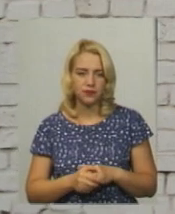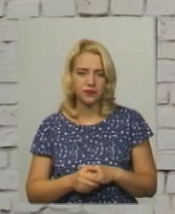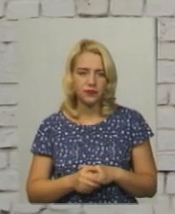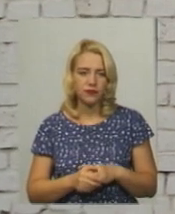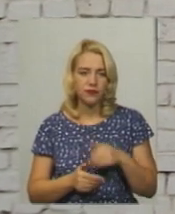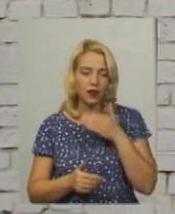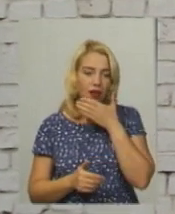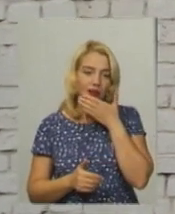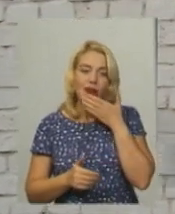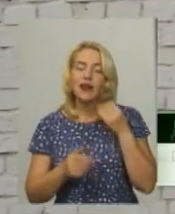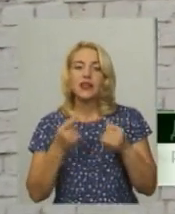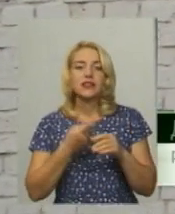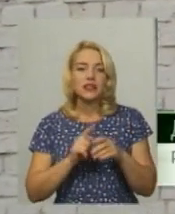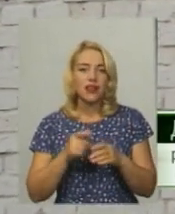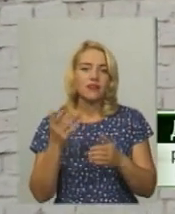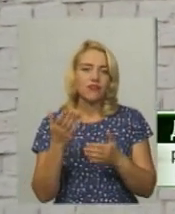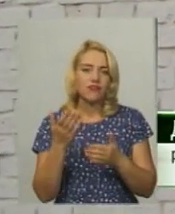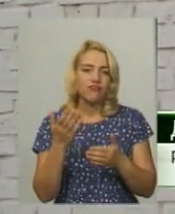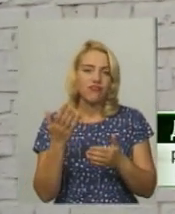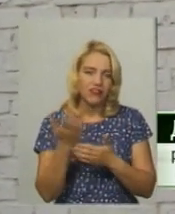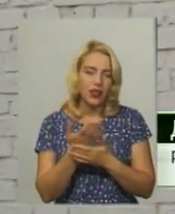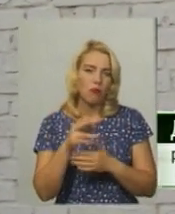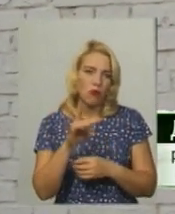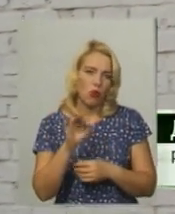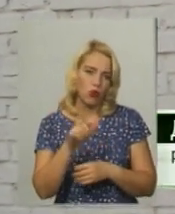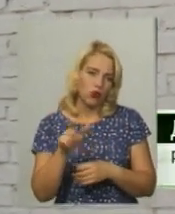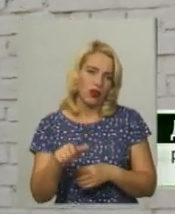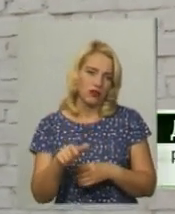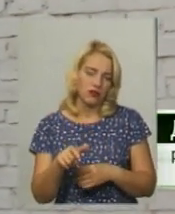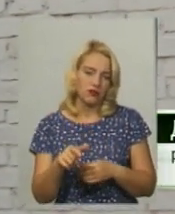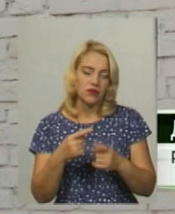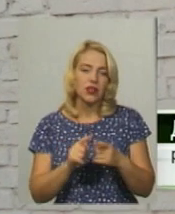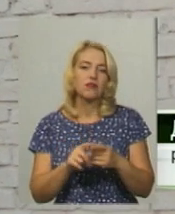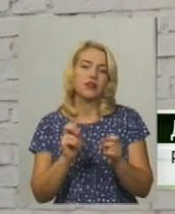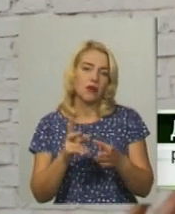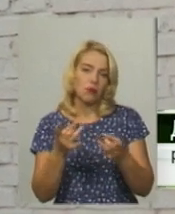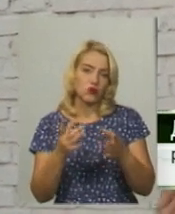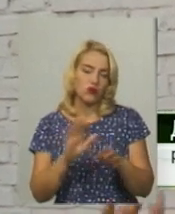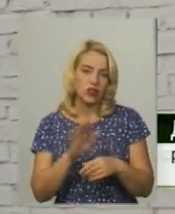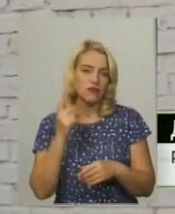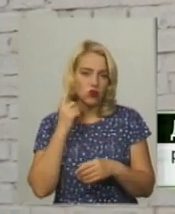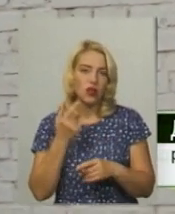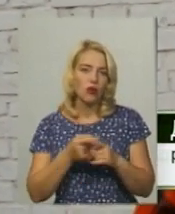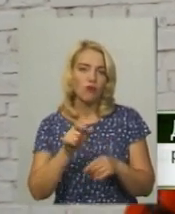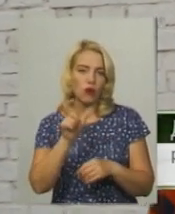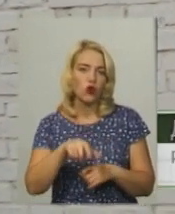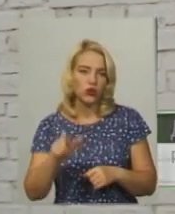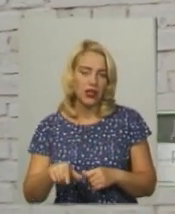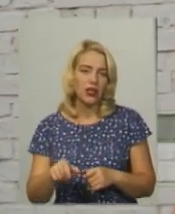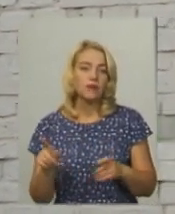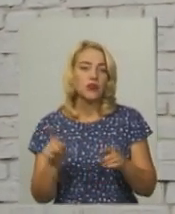цей про людей. Як би не банально це звучало, але саме про людей, про те, що відчувають люди,